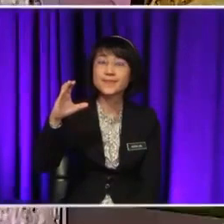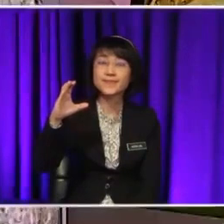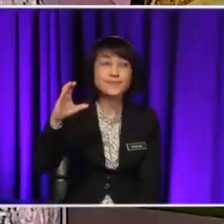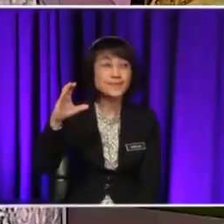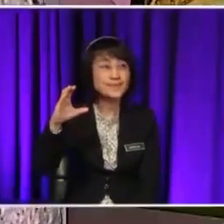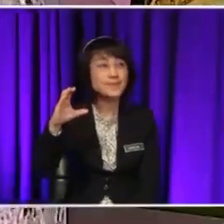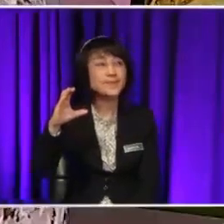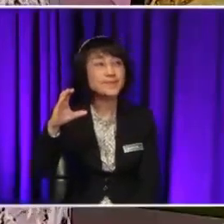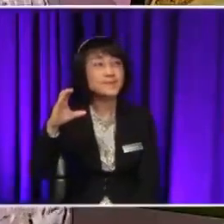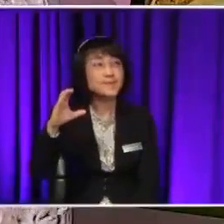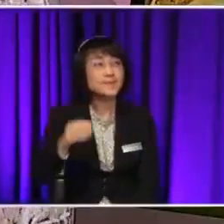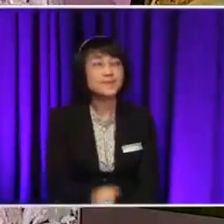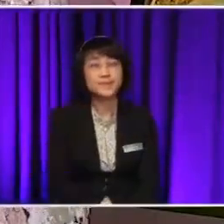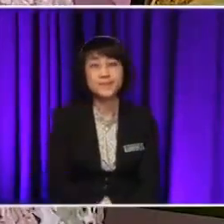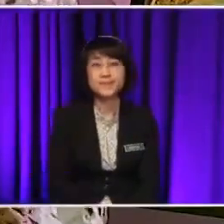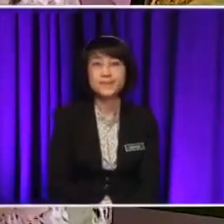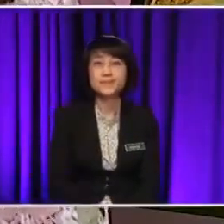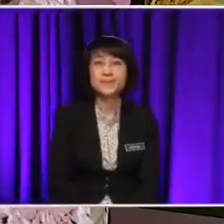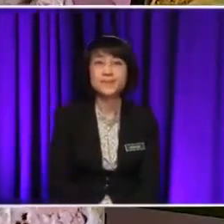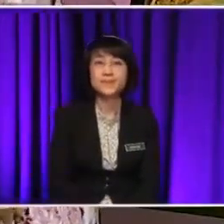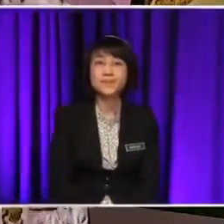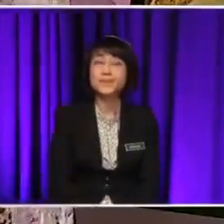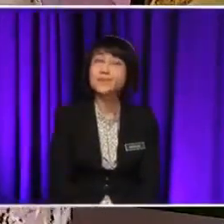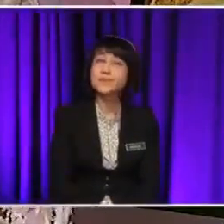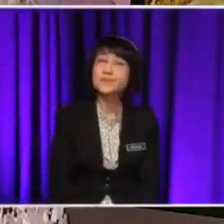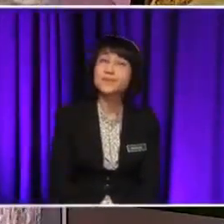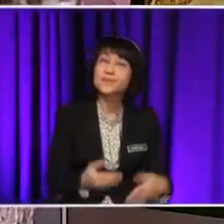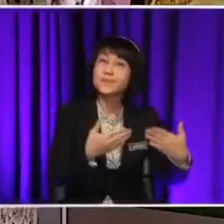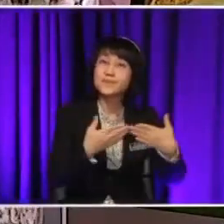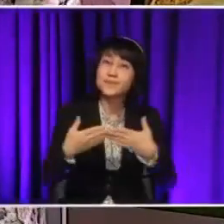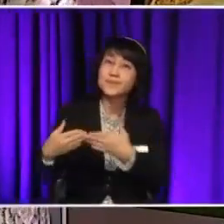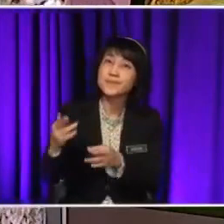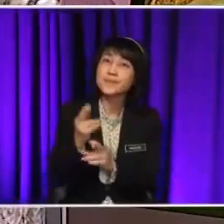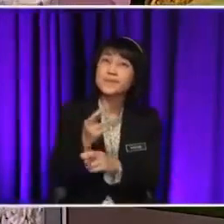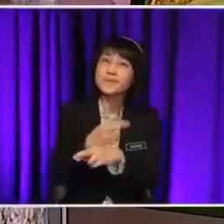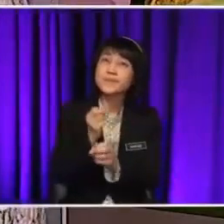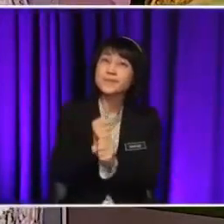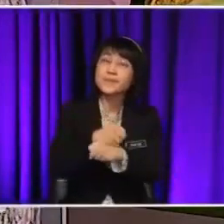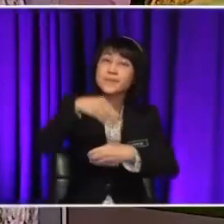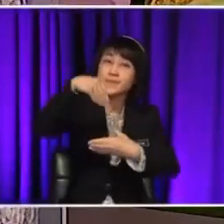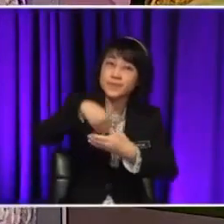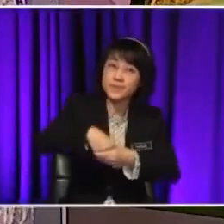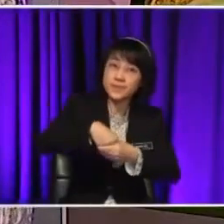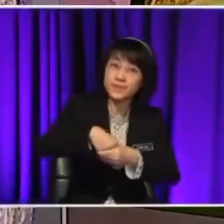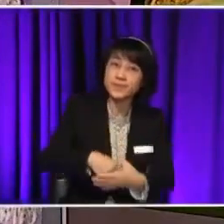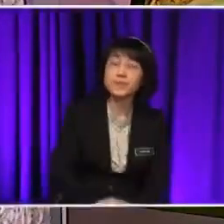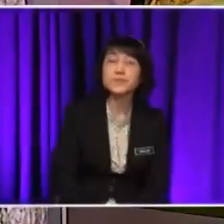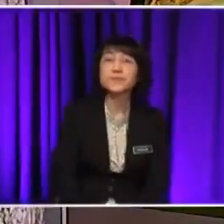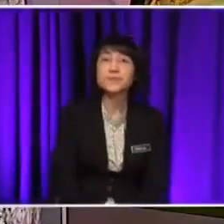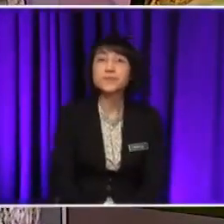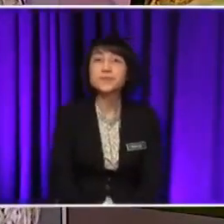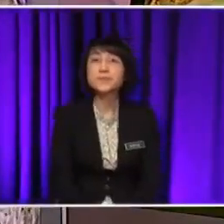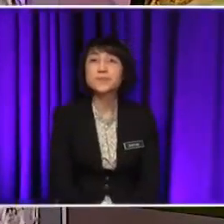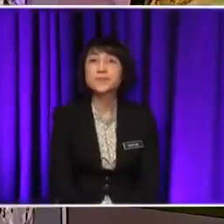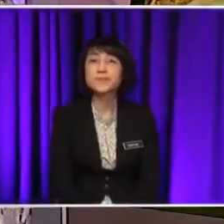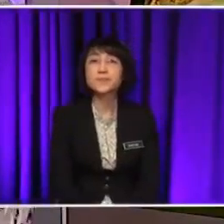dan saintifik. Okey, kita teruskan lagi kepada reka bentuk dalaman. Okey, cikgu bagi sikit-sikit saja soalan sebab kalau kita nak buat